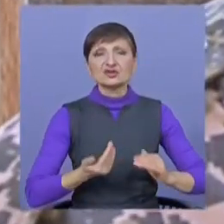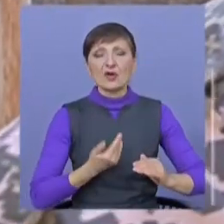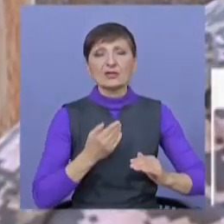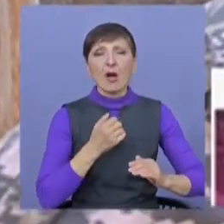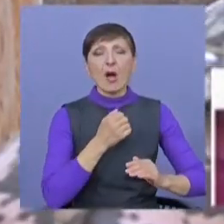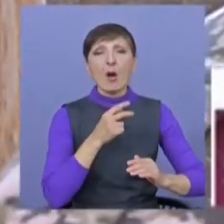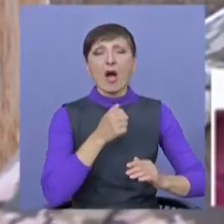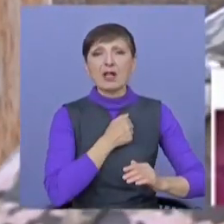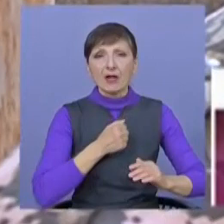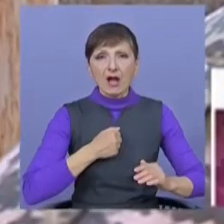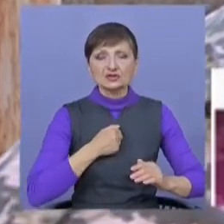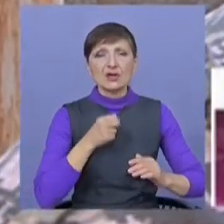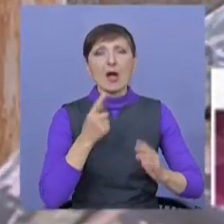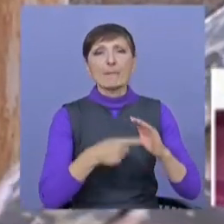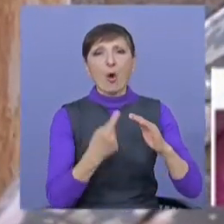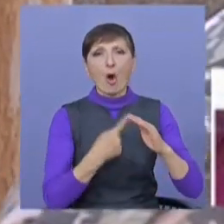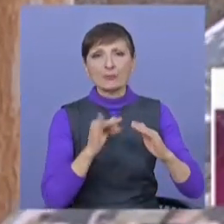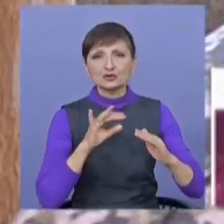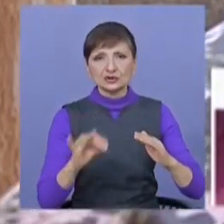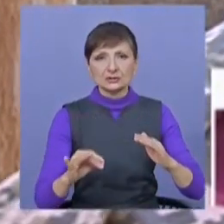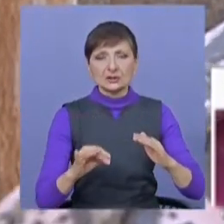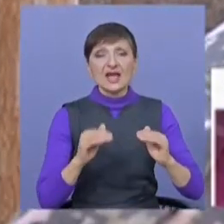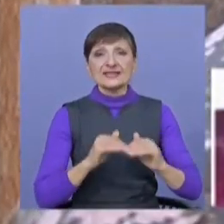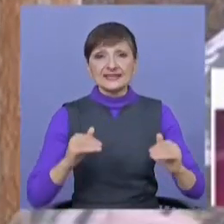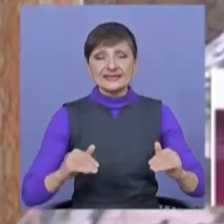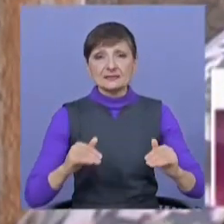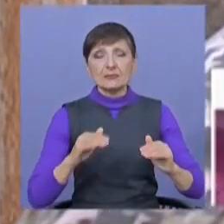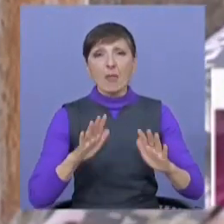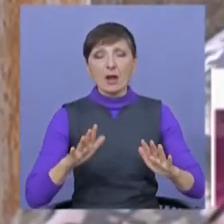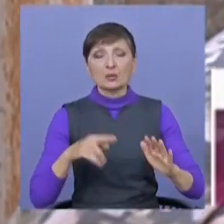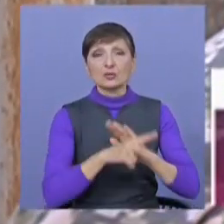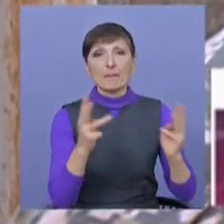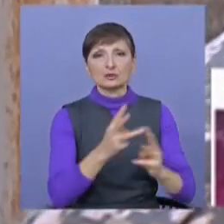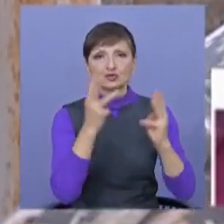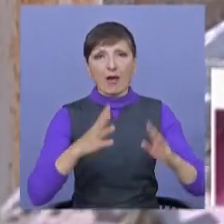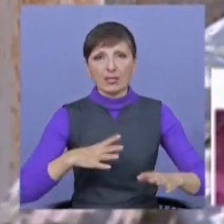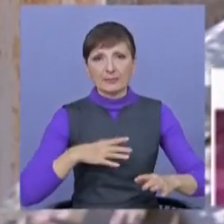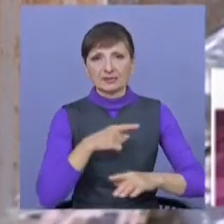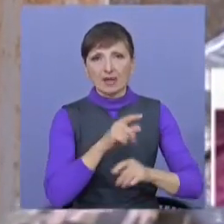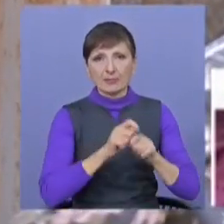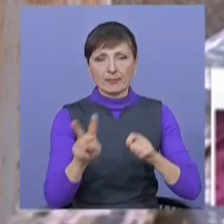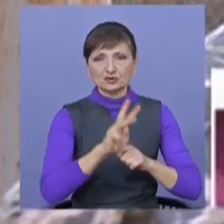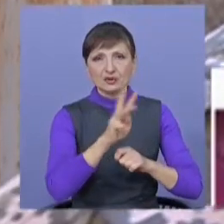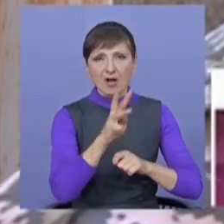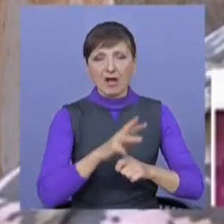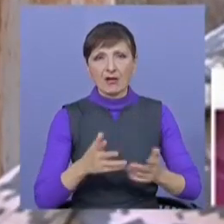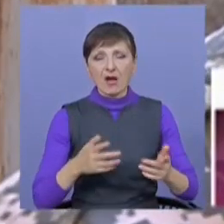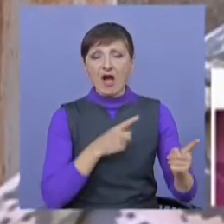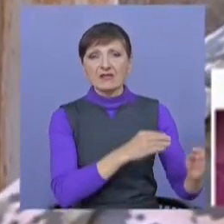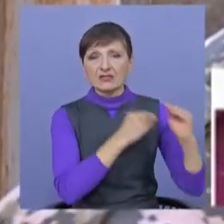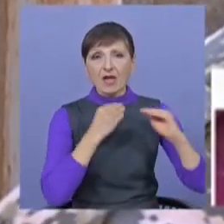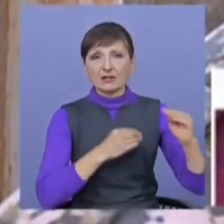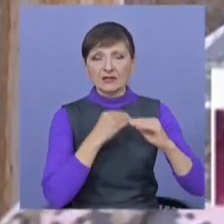алкаши. Постоянно живут. Ну и детишки маленькие раза два поджигали их. Ну там же они бомжи, значит, одеялом,